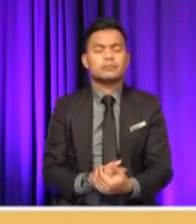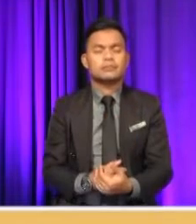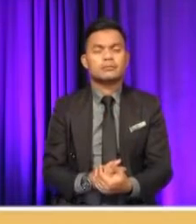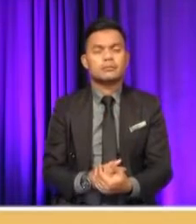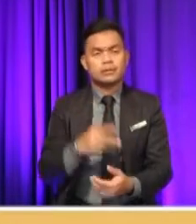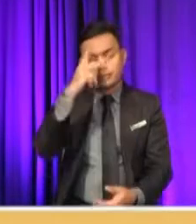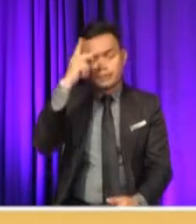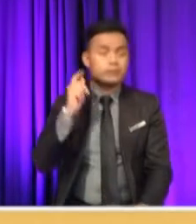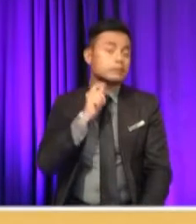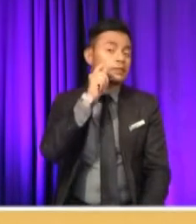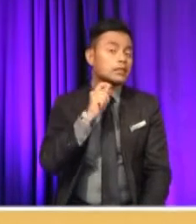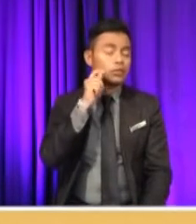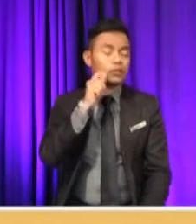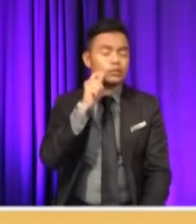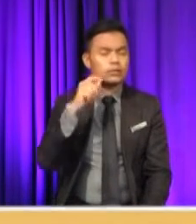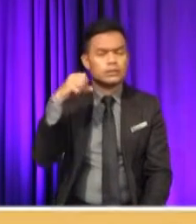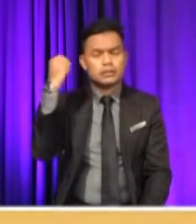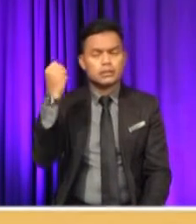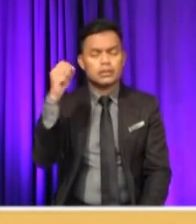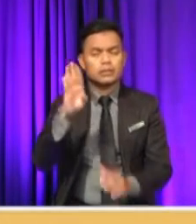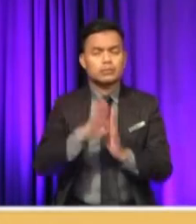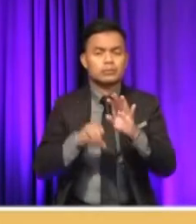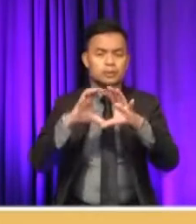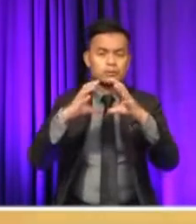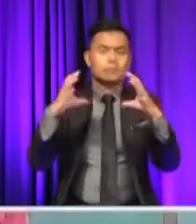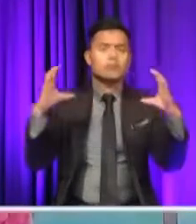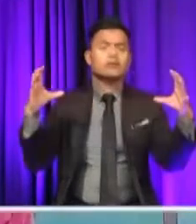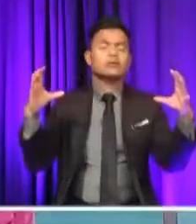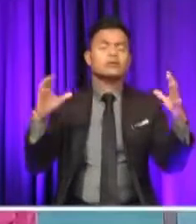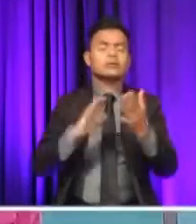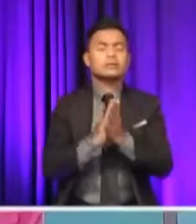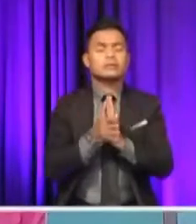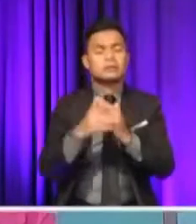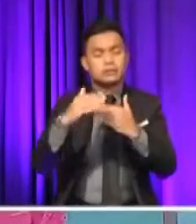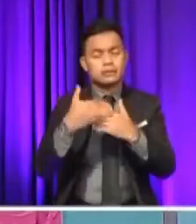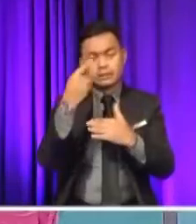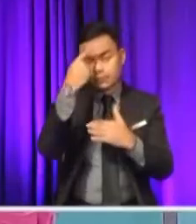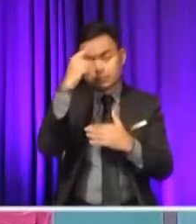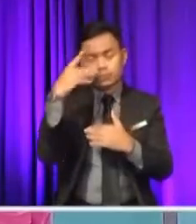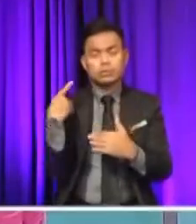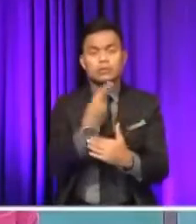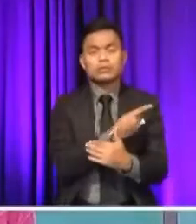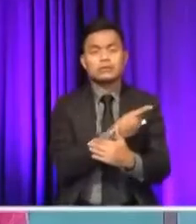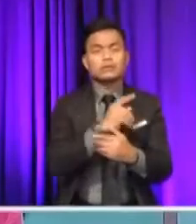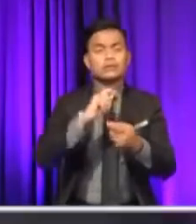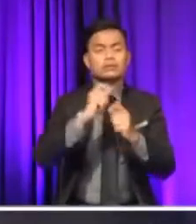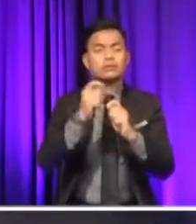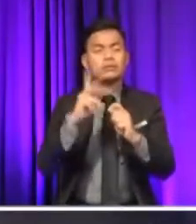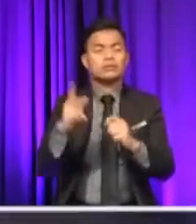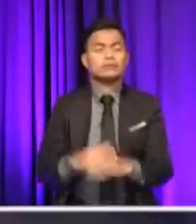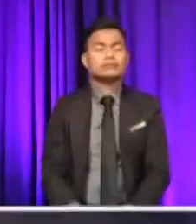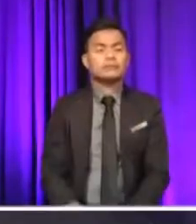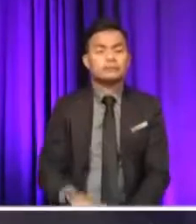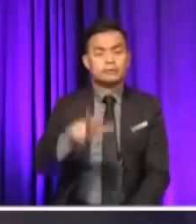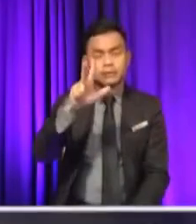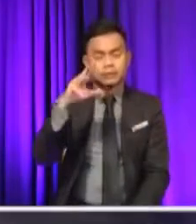jadi senang kita nak tukarkan yang lama kepada komponen yang baru yang Ya. lebih canggih. Okey. Baik, 3 markah untuk